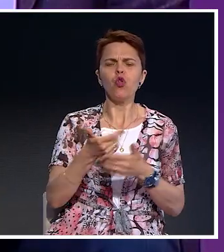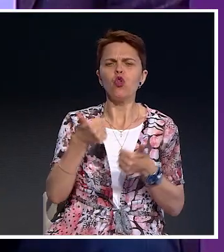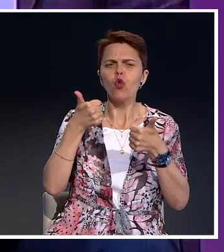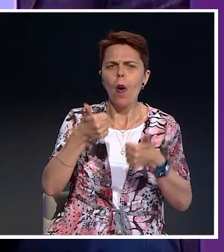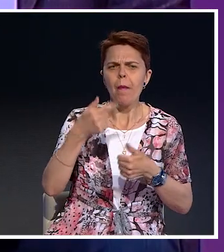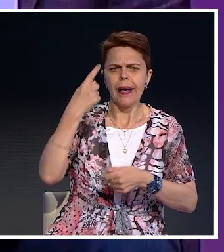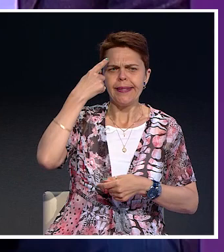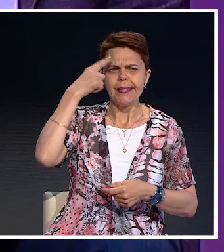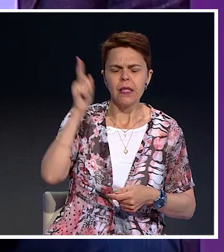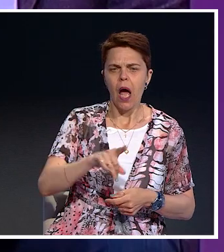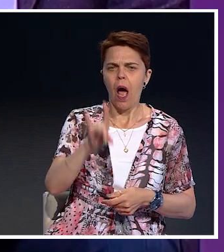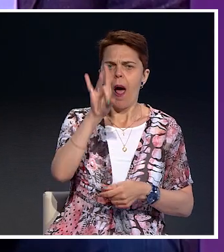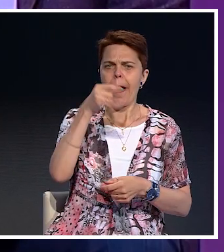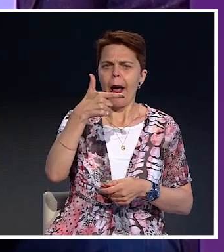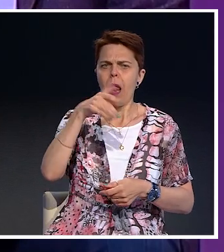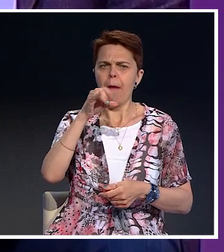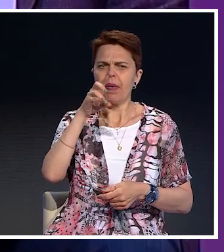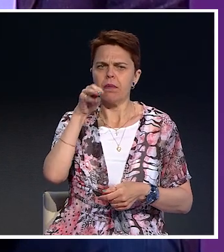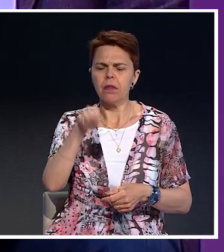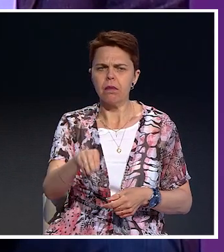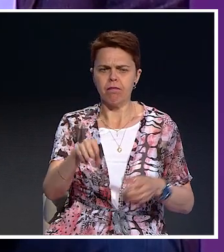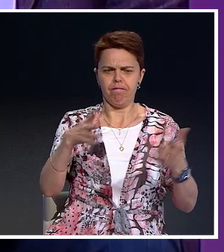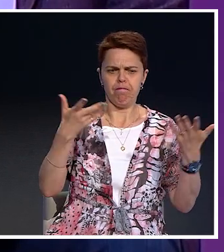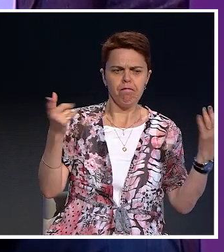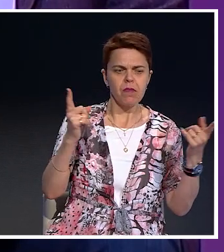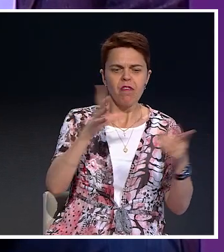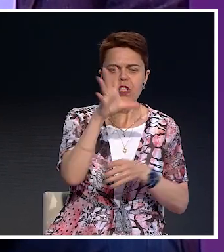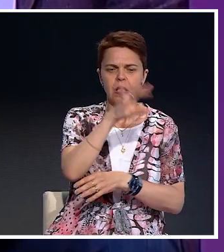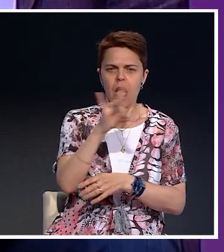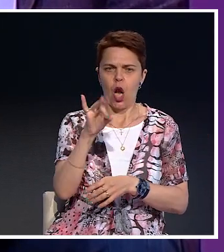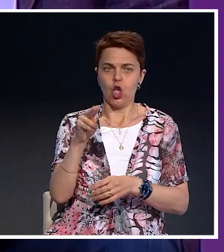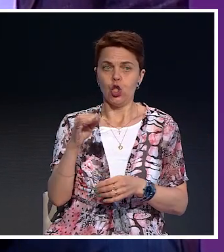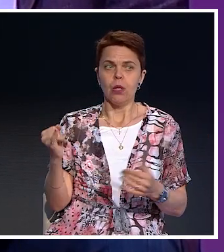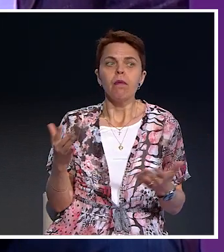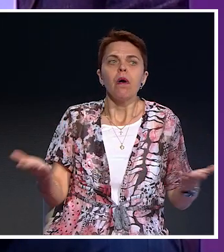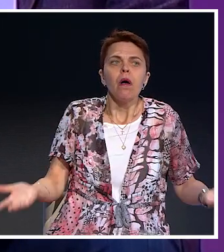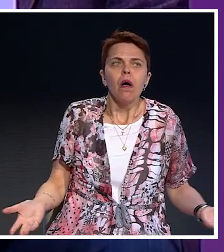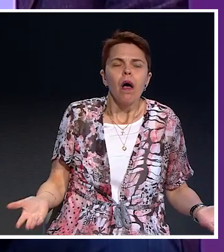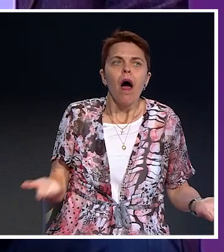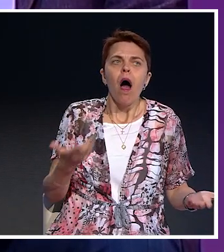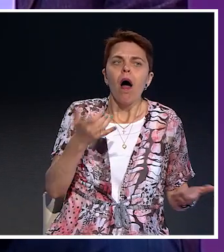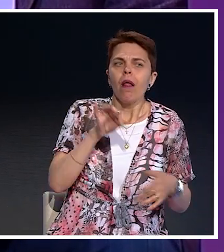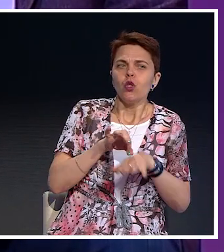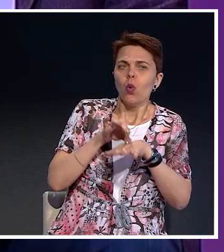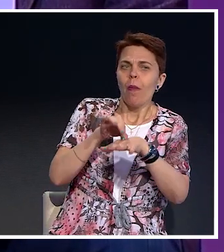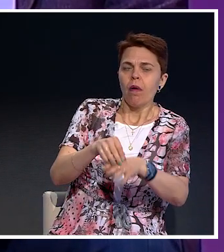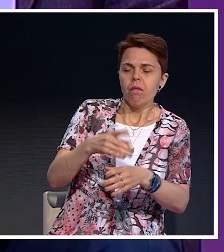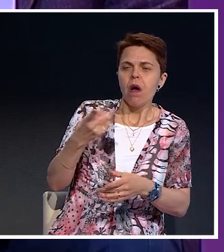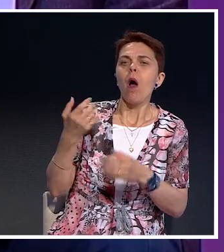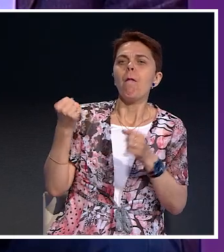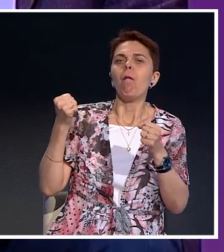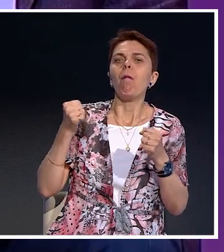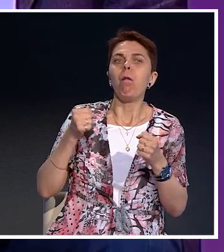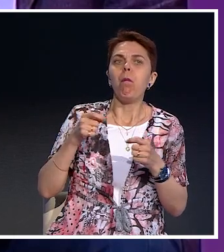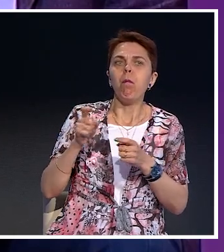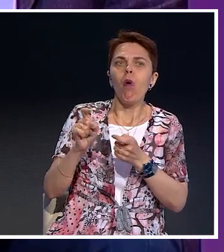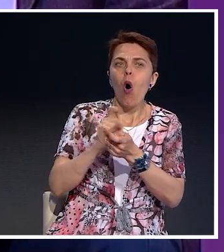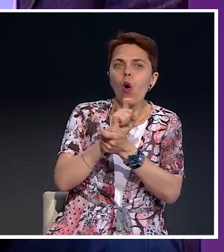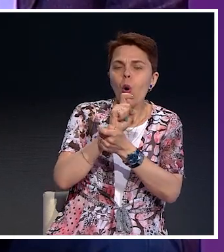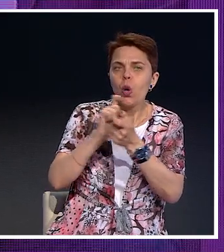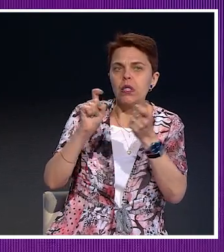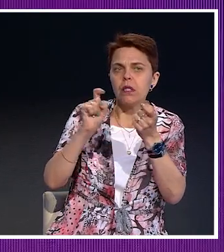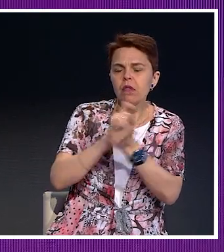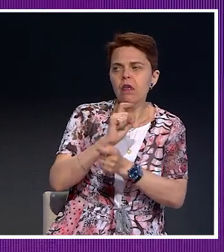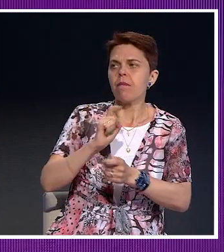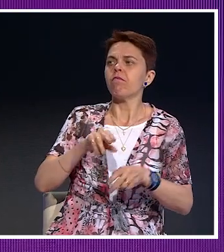знає регламент і інші речі. Це я до чого веду? Що насправді доводити, боротися з сексизмом треба